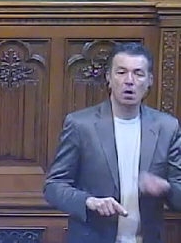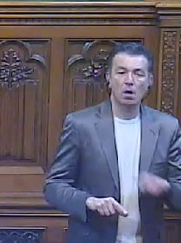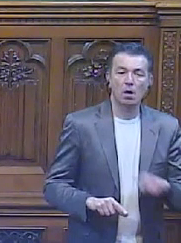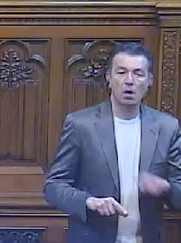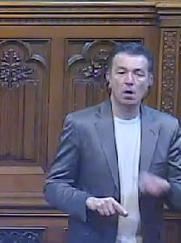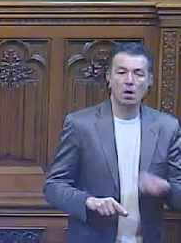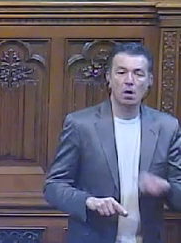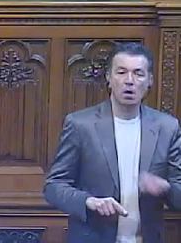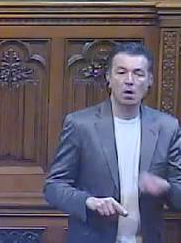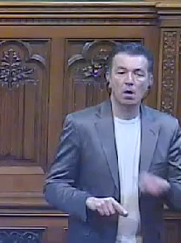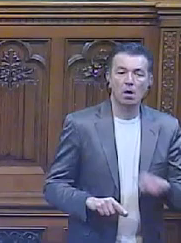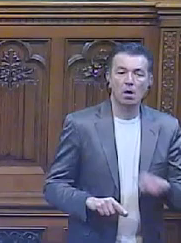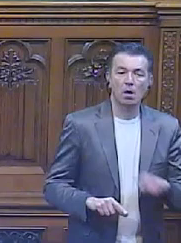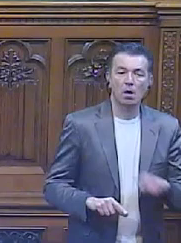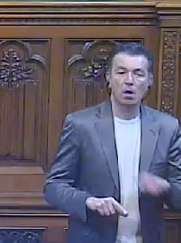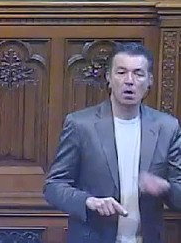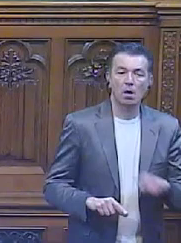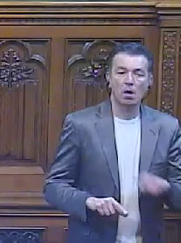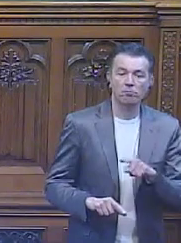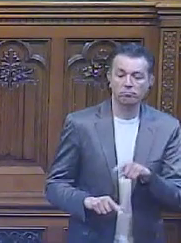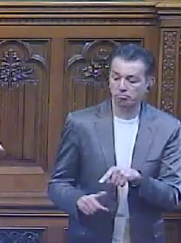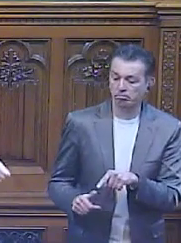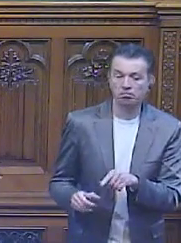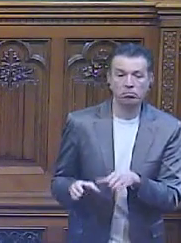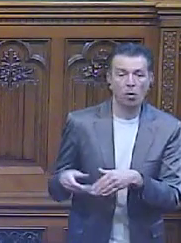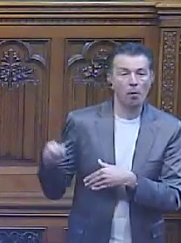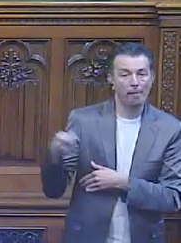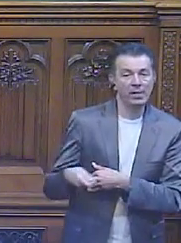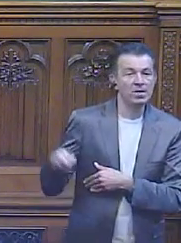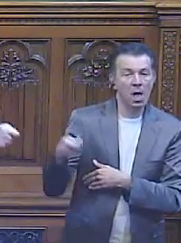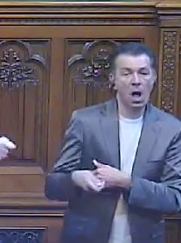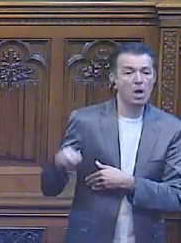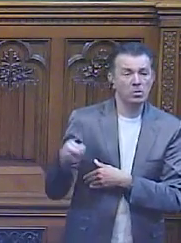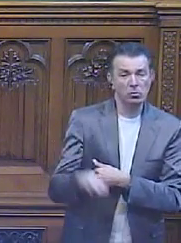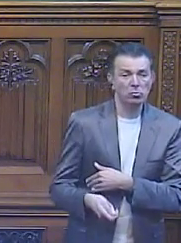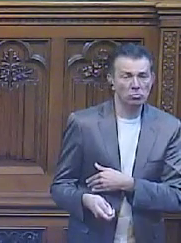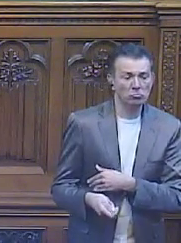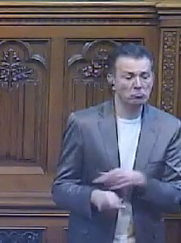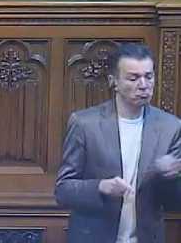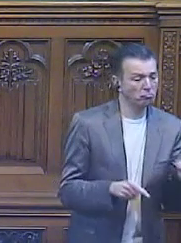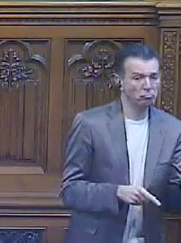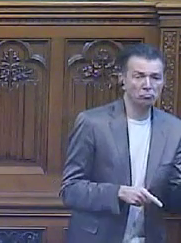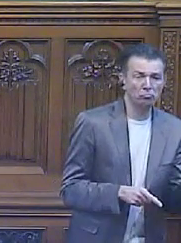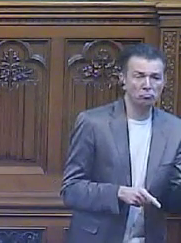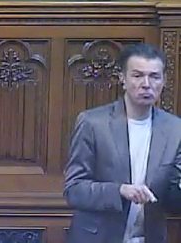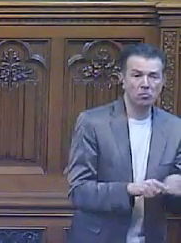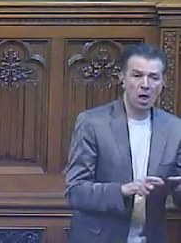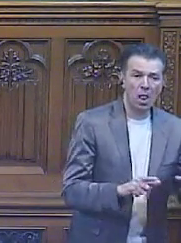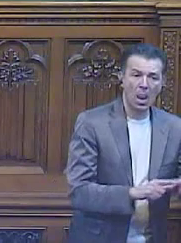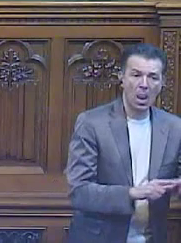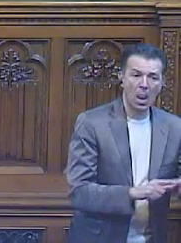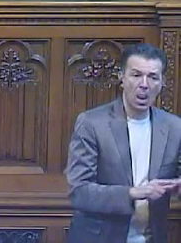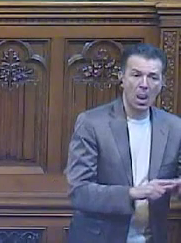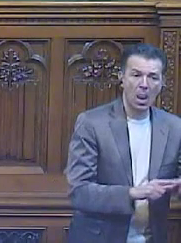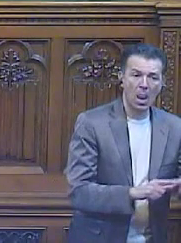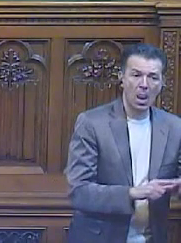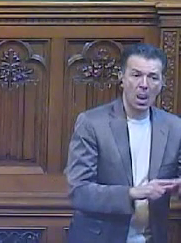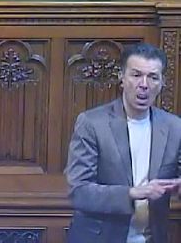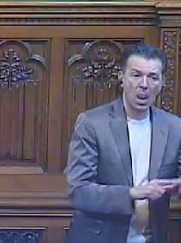Versicherungssystem beruht darauf, dass die einen Beiträge bezahlen oder Beiträge bezahlt werden und auf der anderen Seite Leistungen